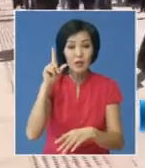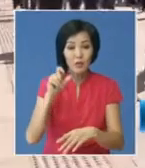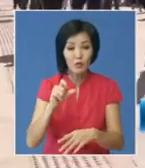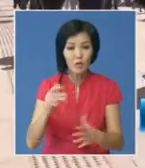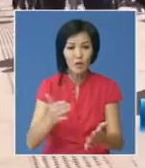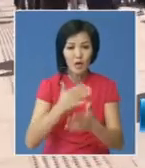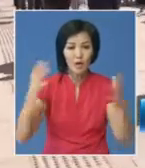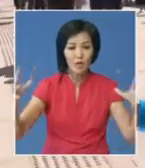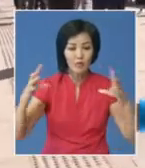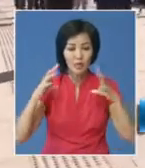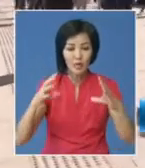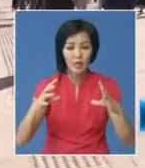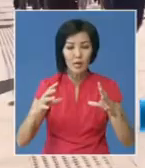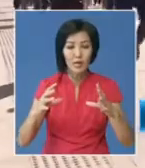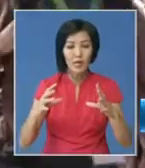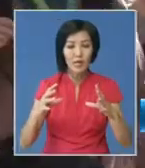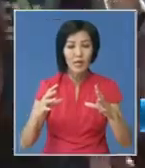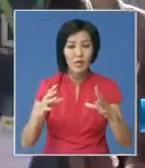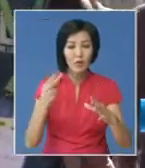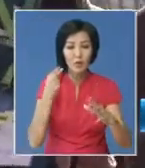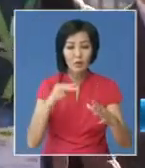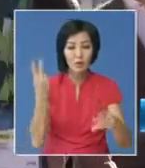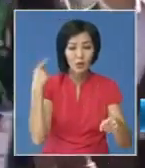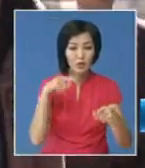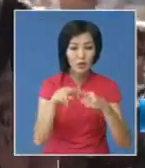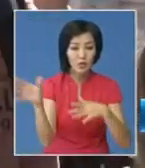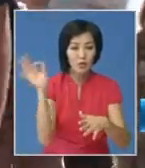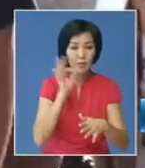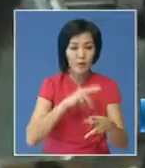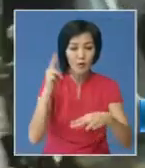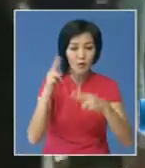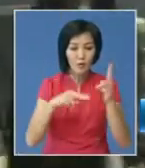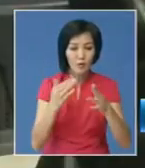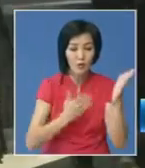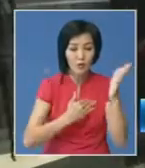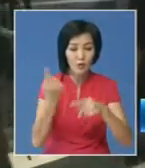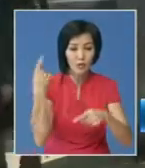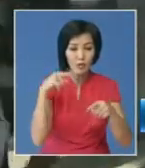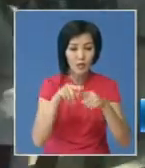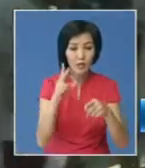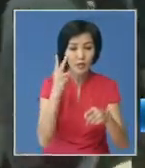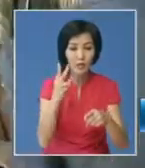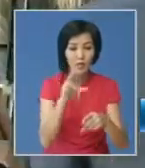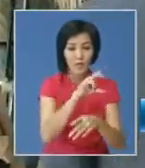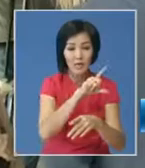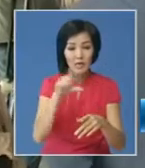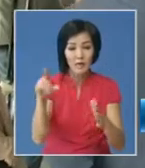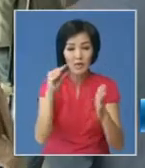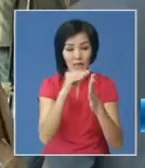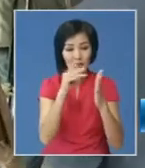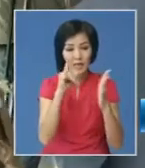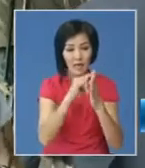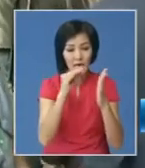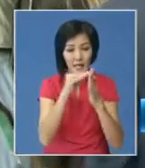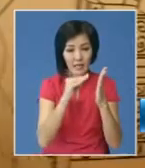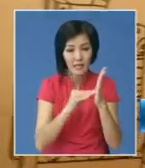алыпшарға алдыңғы қатардағы технологиялар пайдаланылған. Құрылысына жоғары технологиялы екі қабатты әйнектер қолданылғандықтан басты